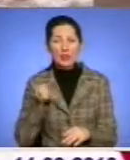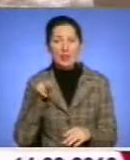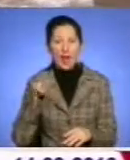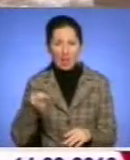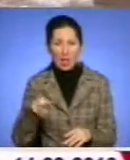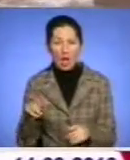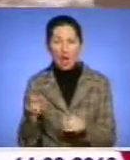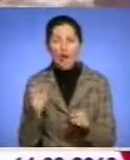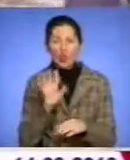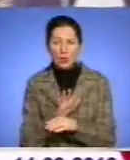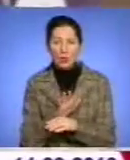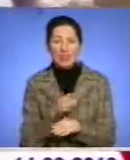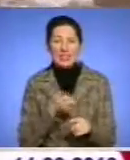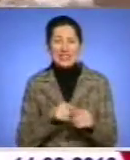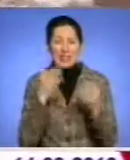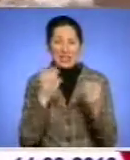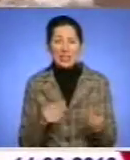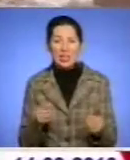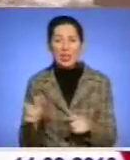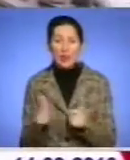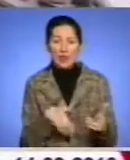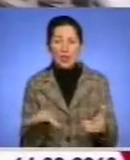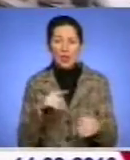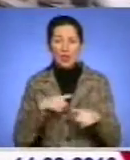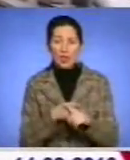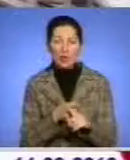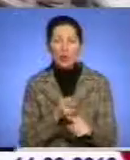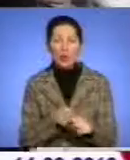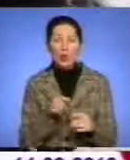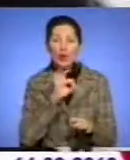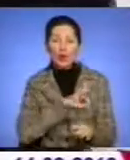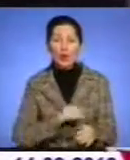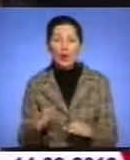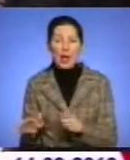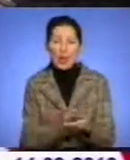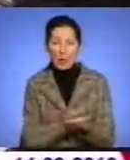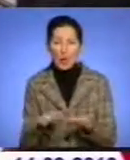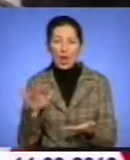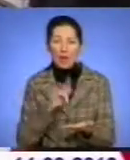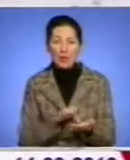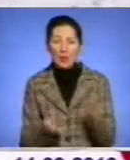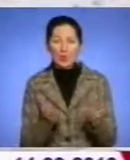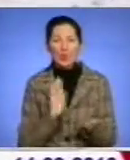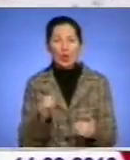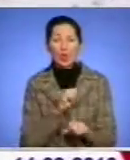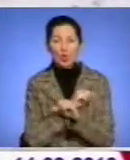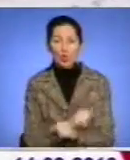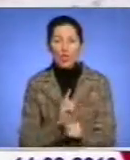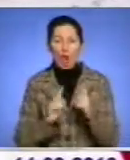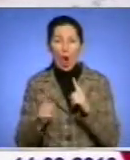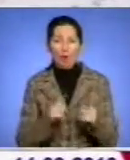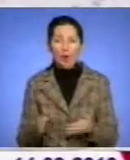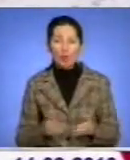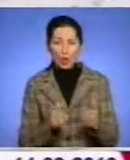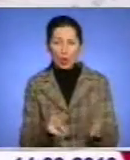усю техніку, яку застосовують для прибирання міста. Можливо, буде паралізований рух на дорогах. Відтак водіїв просять без нагальної потреби